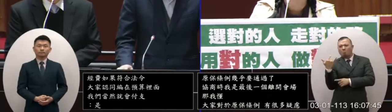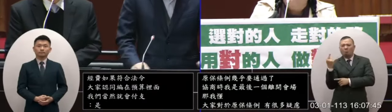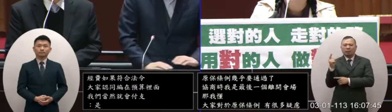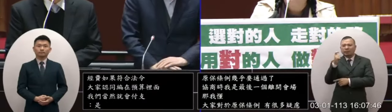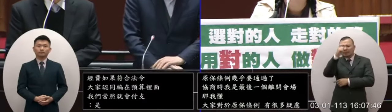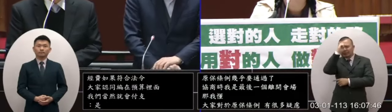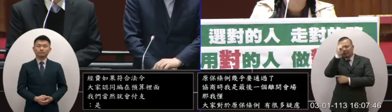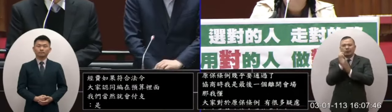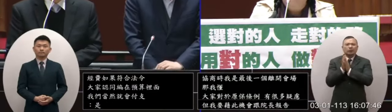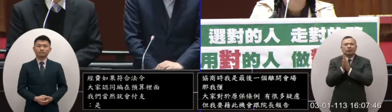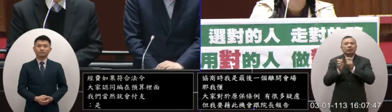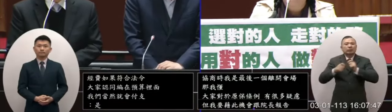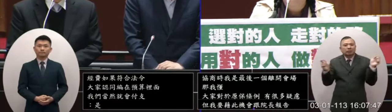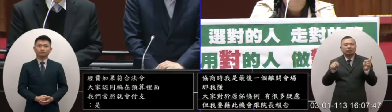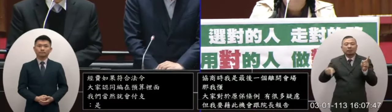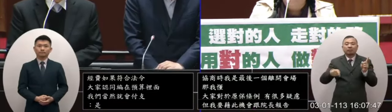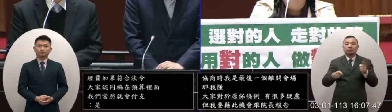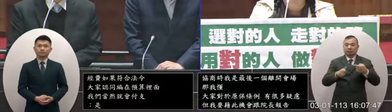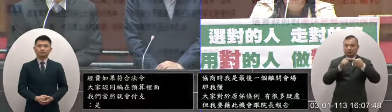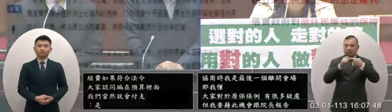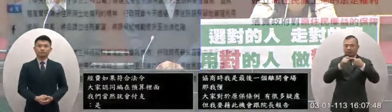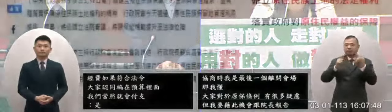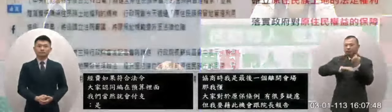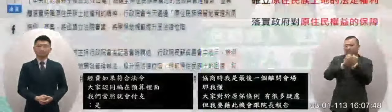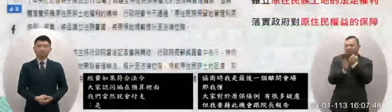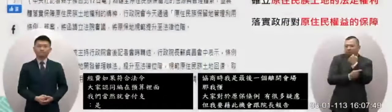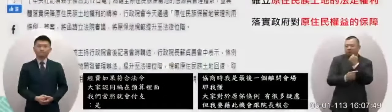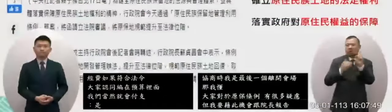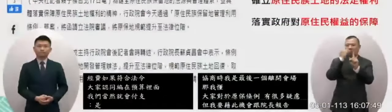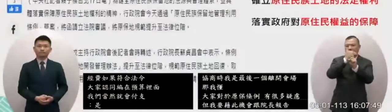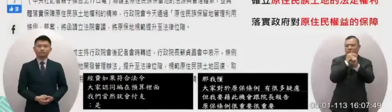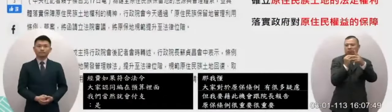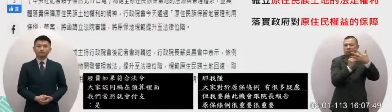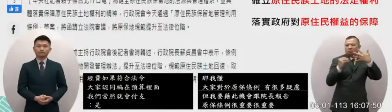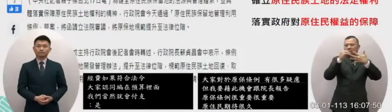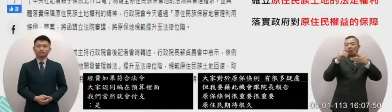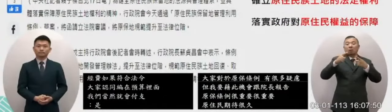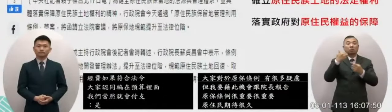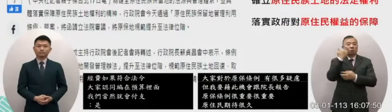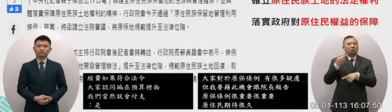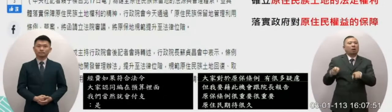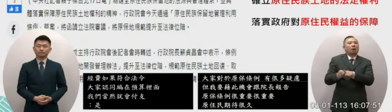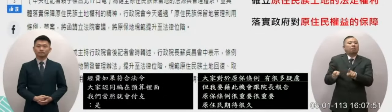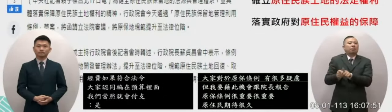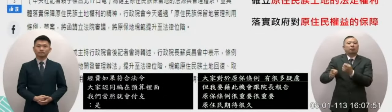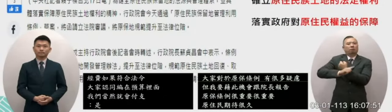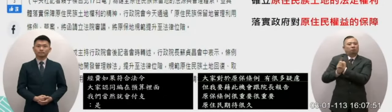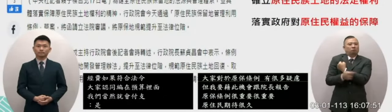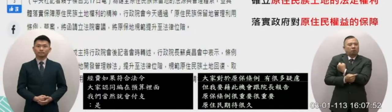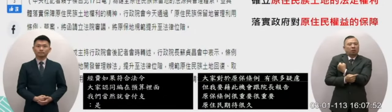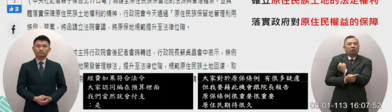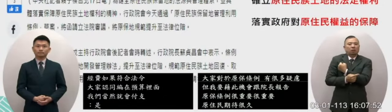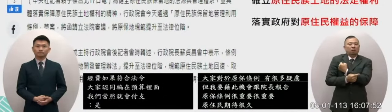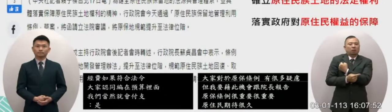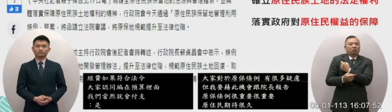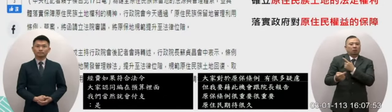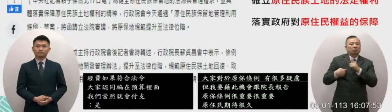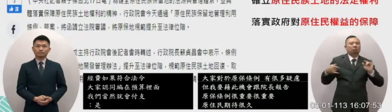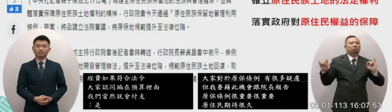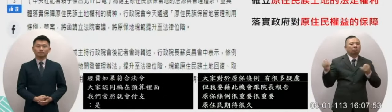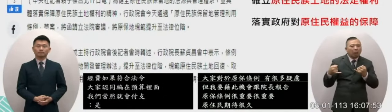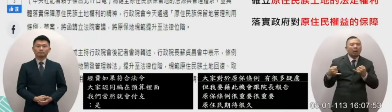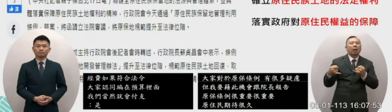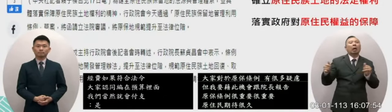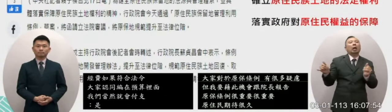至少要把它提升它的法律位阶，因为我们一旦面对一般的法，我们就要退让。那另外